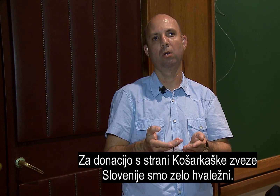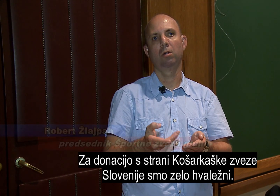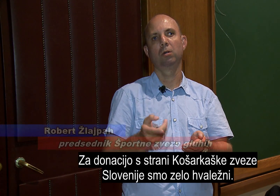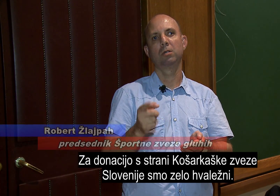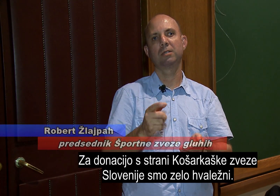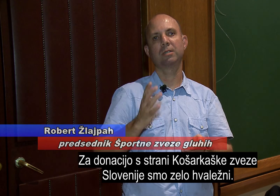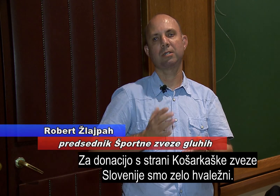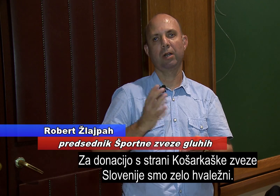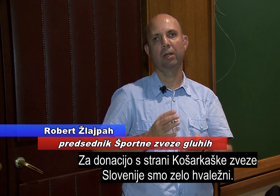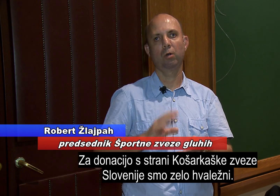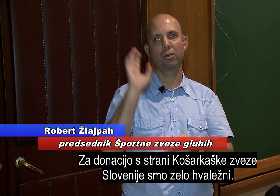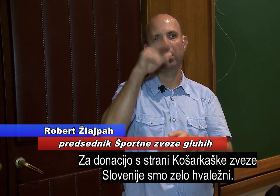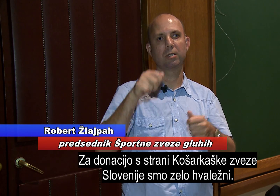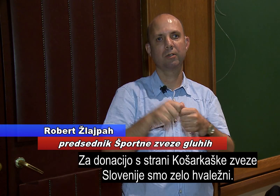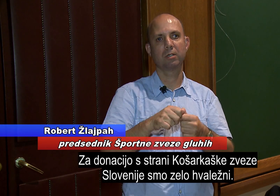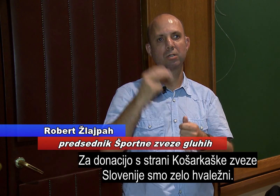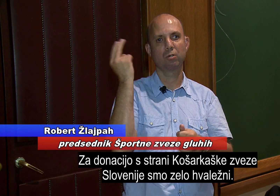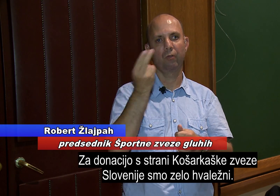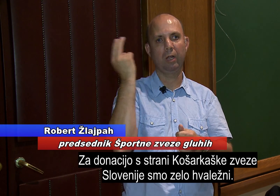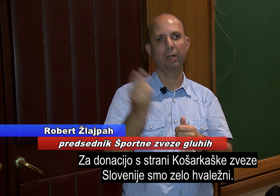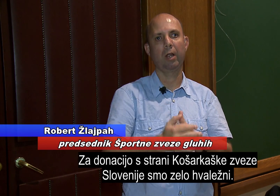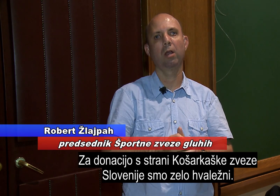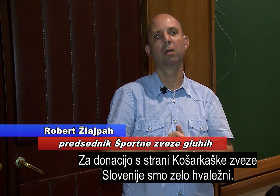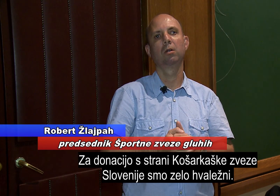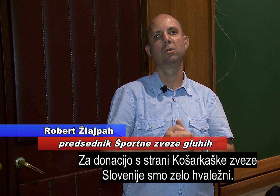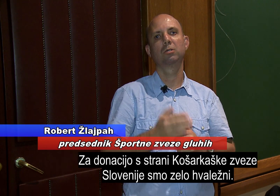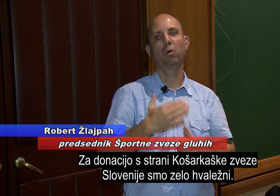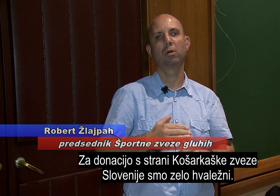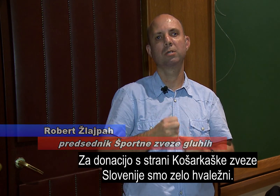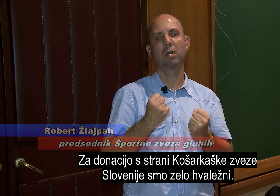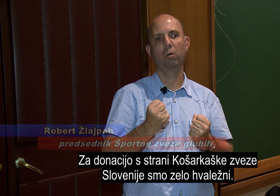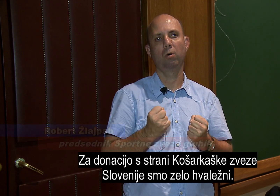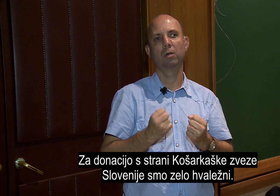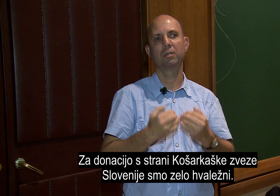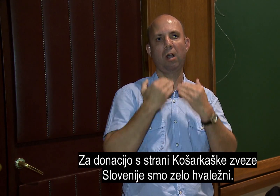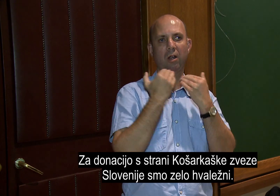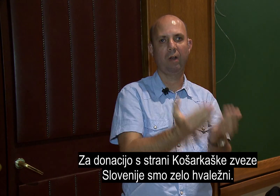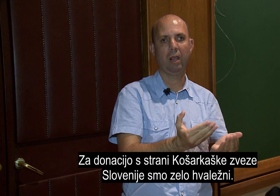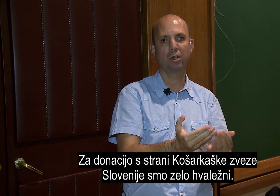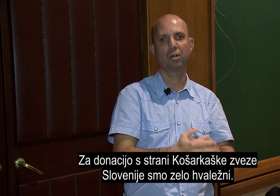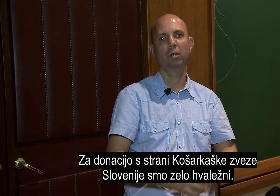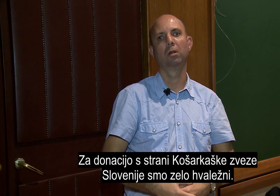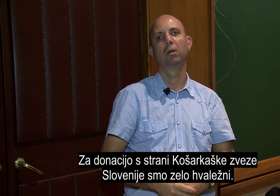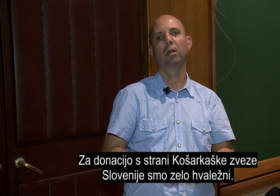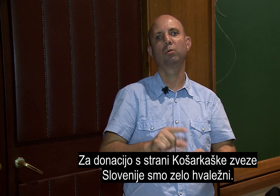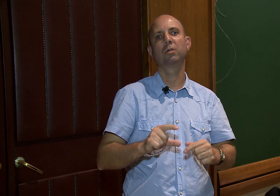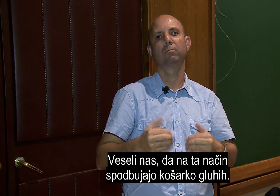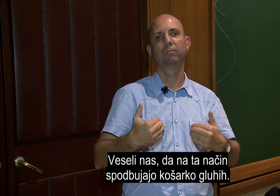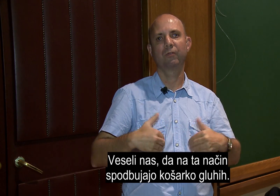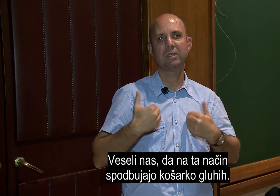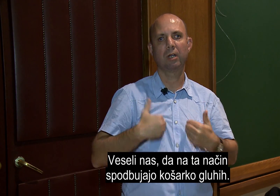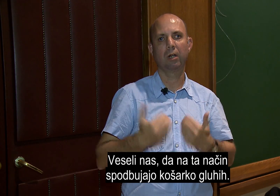Donacijo strani Košarkarske Slovenije smo zelo hvaležni in